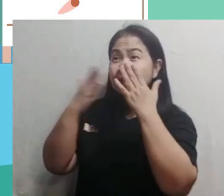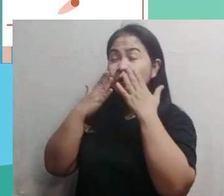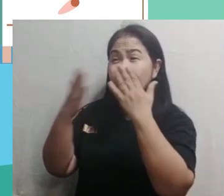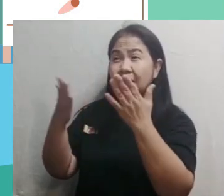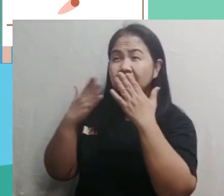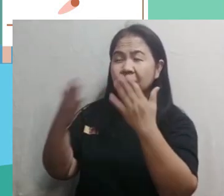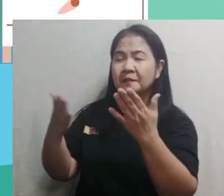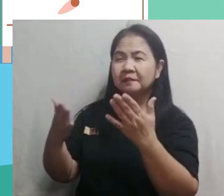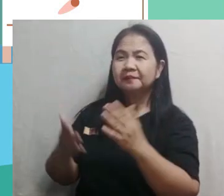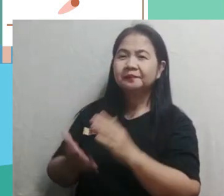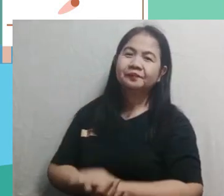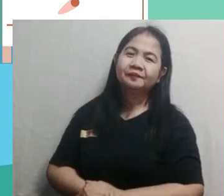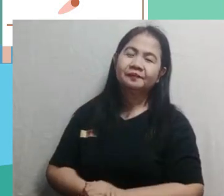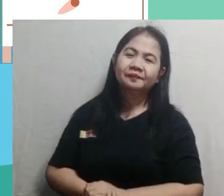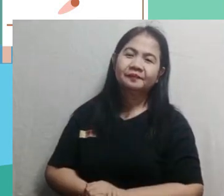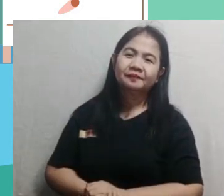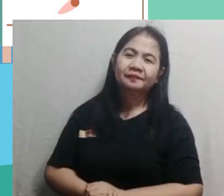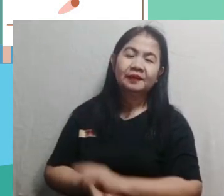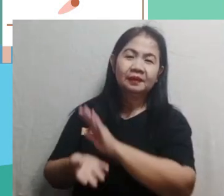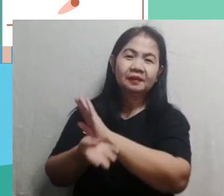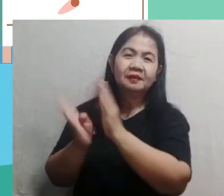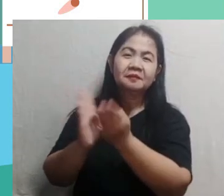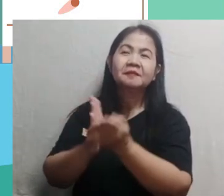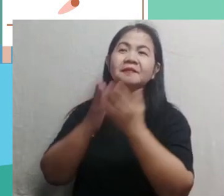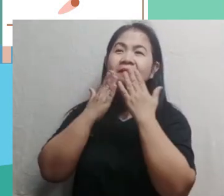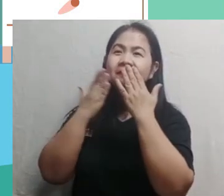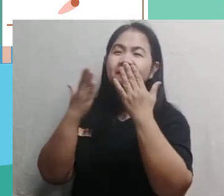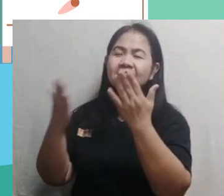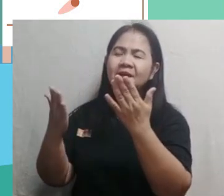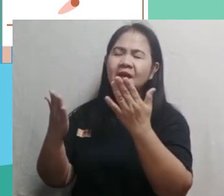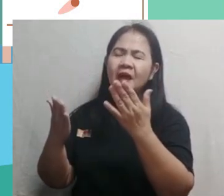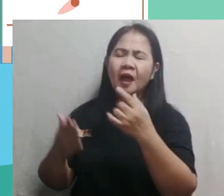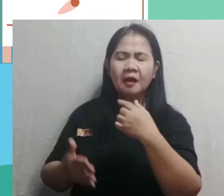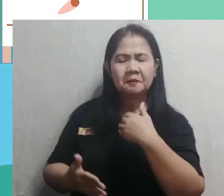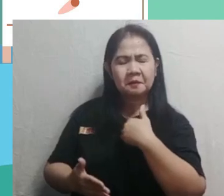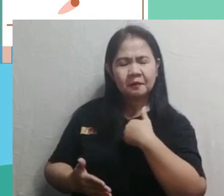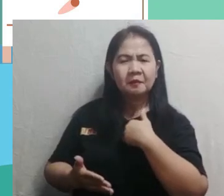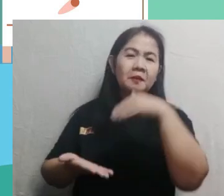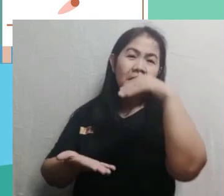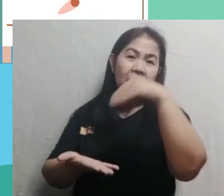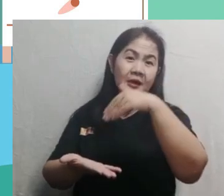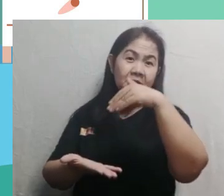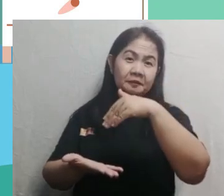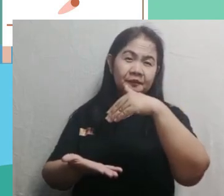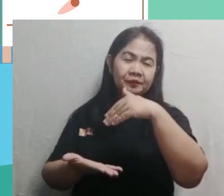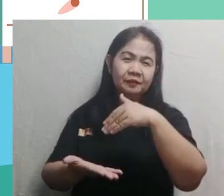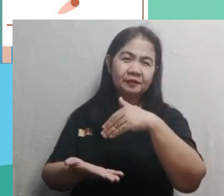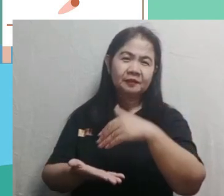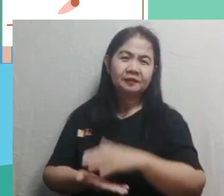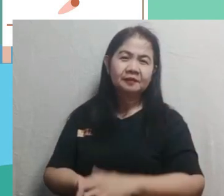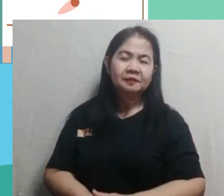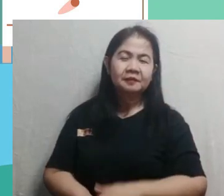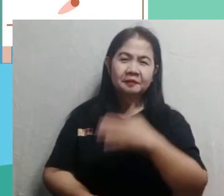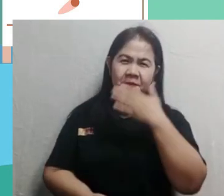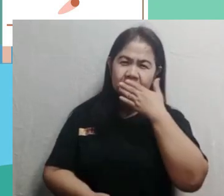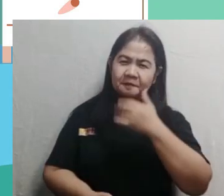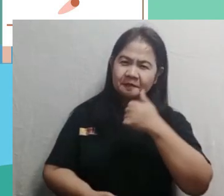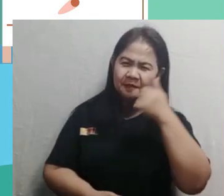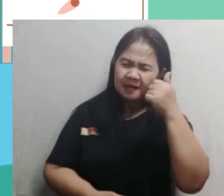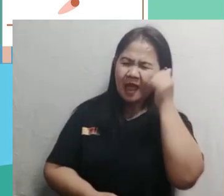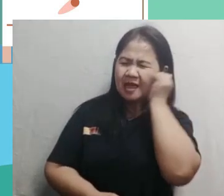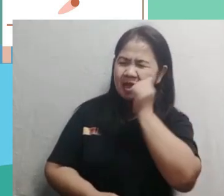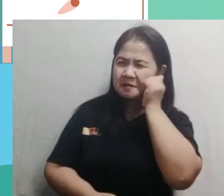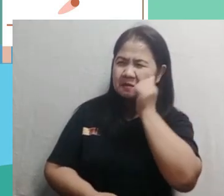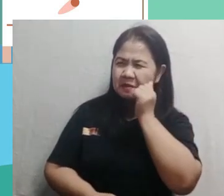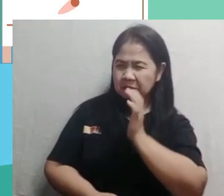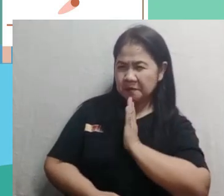inyo! Bilang pasasalamat ko po, mag-aaral po ako ng mabuti. Ako rin po ay laging magpapakabait.